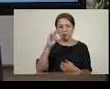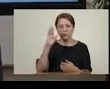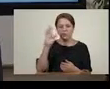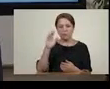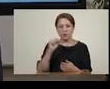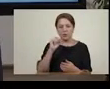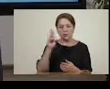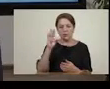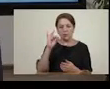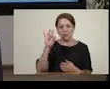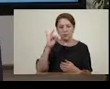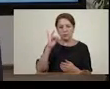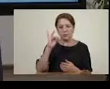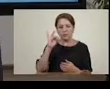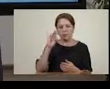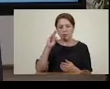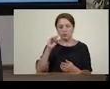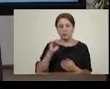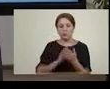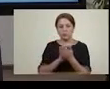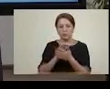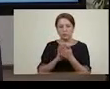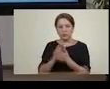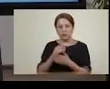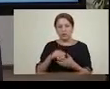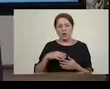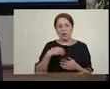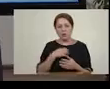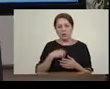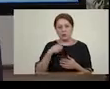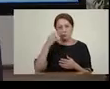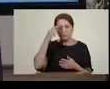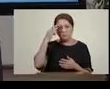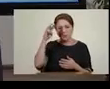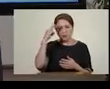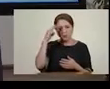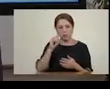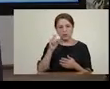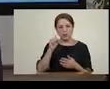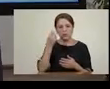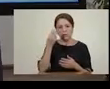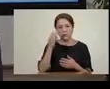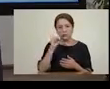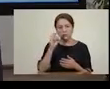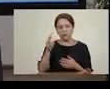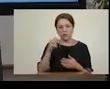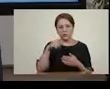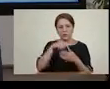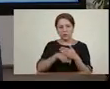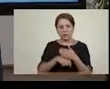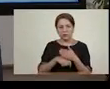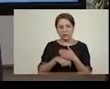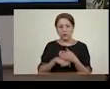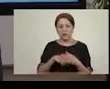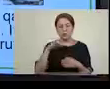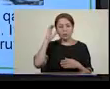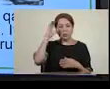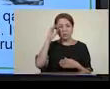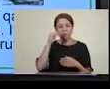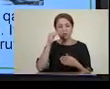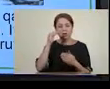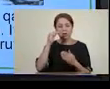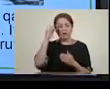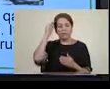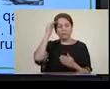o'simliklari asosan madaniy yemxashak o'simliklarini qatorga kiritish maqsadida O'zbekiston Fanlar Akademiyasini ilmiy